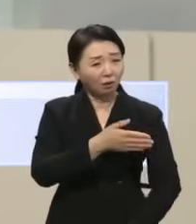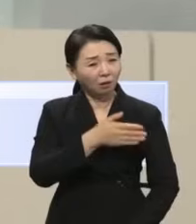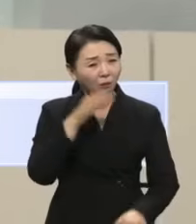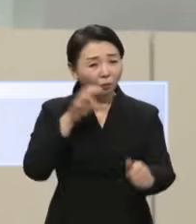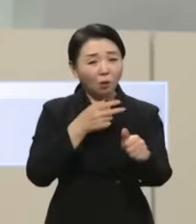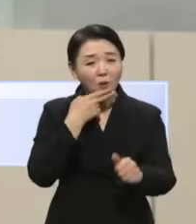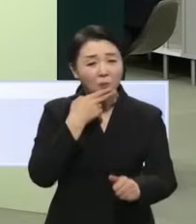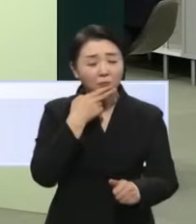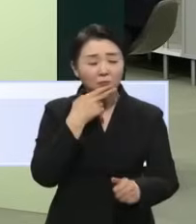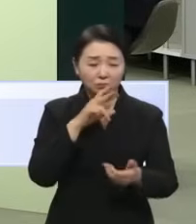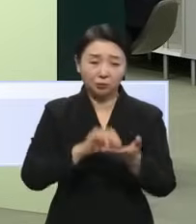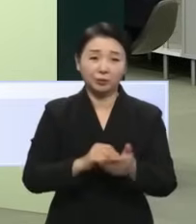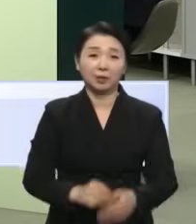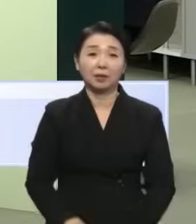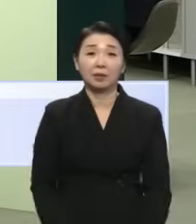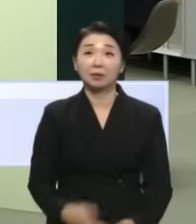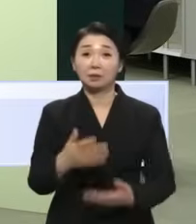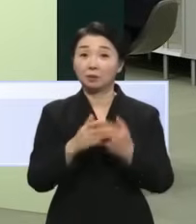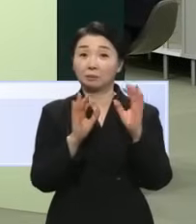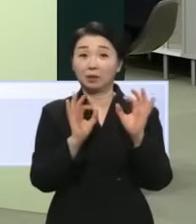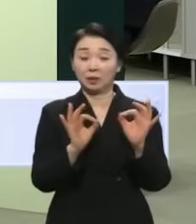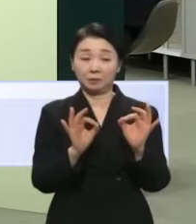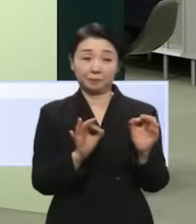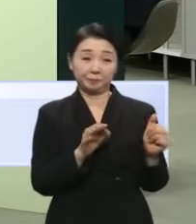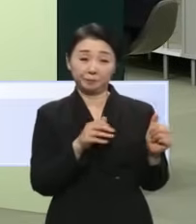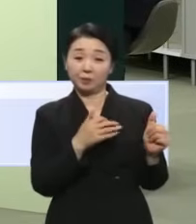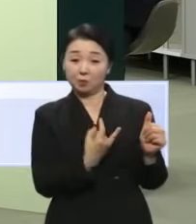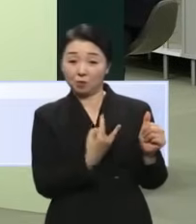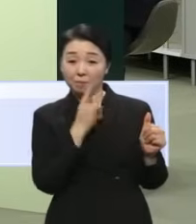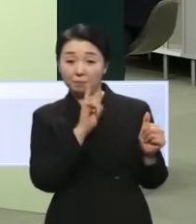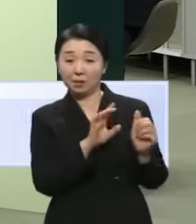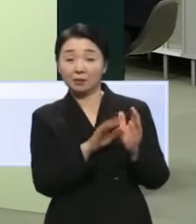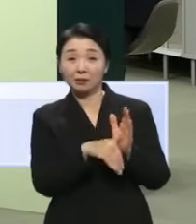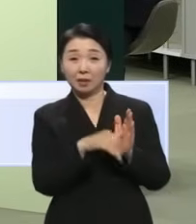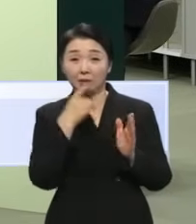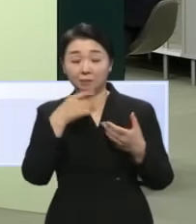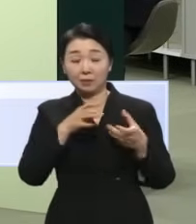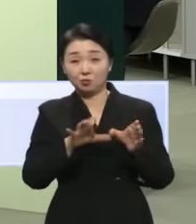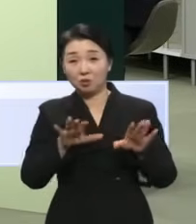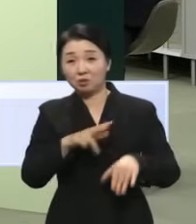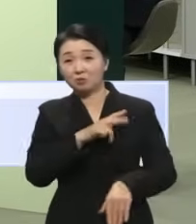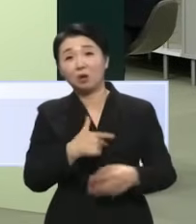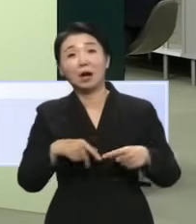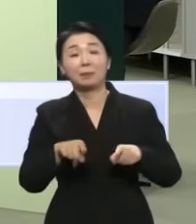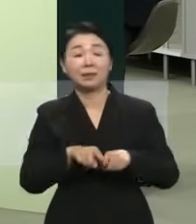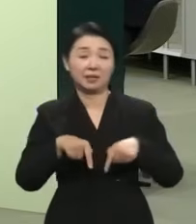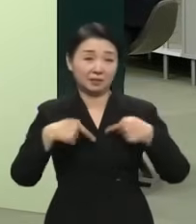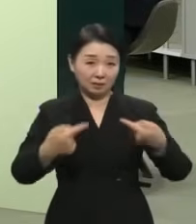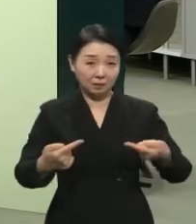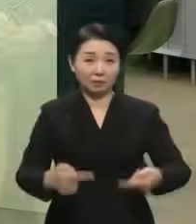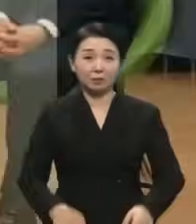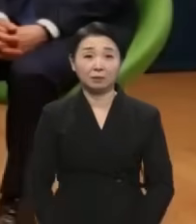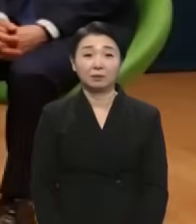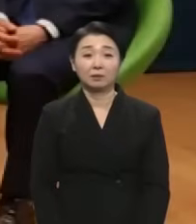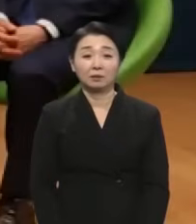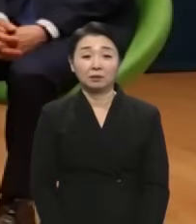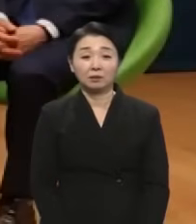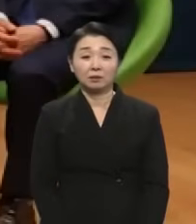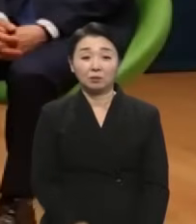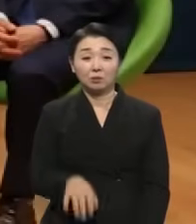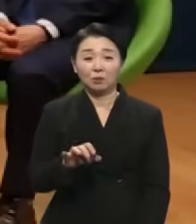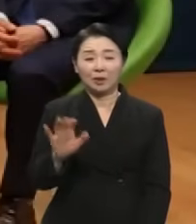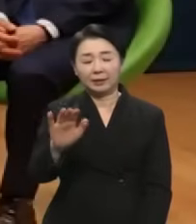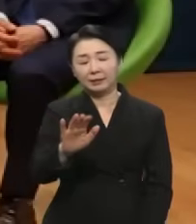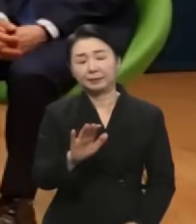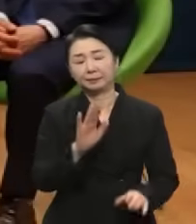사실 그 현장 영상을 좀 보면 최강호 의원이 발언을 할 때 이제 민주당 현약 의원들이 꽤 많았어요 그 이제 현장에서 아이 그